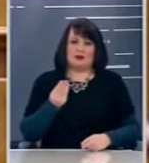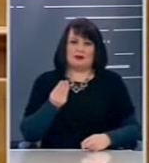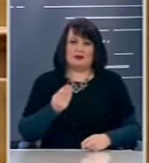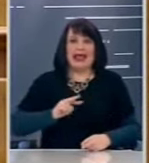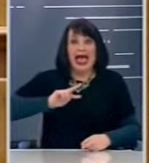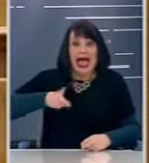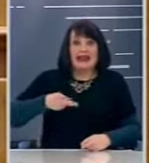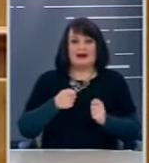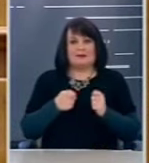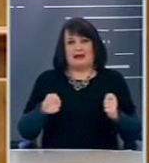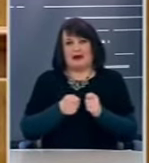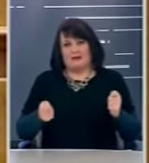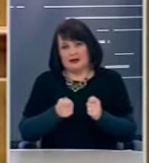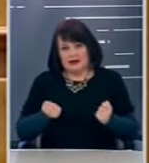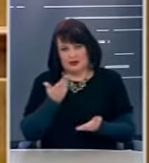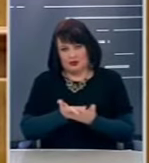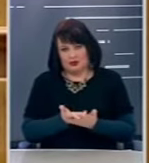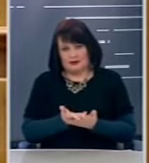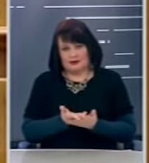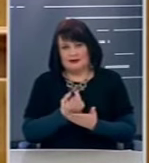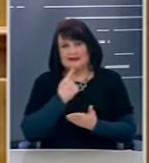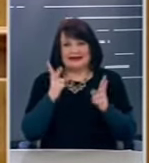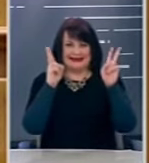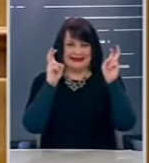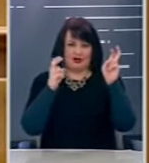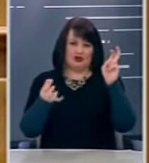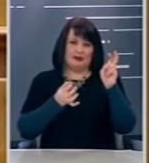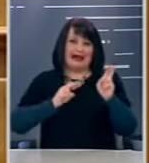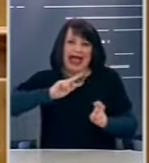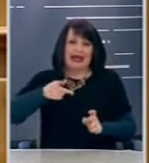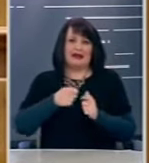τα οποία έτσι νομίζω τα βαφτίσανε εδώ στην Ελλάδα.